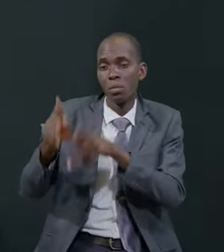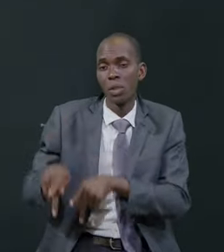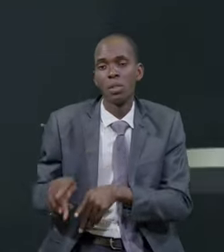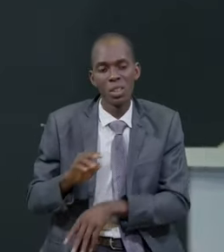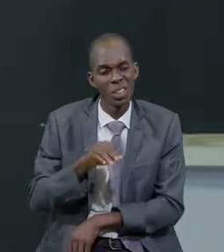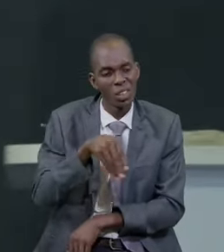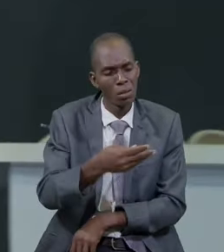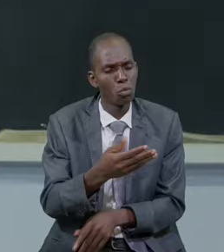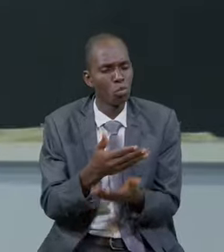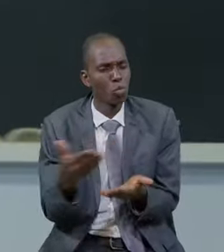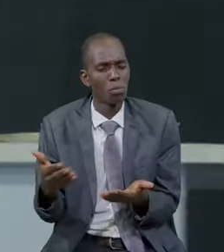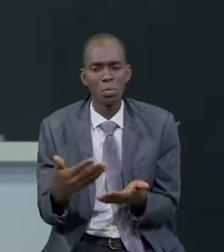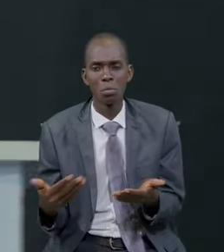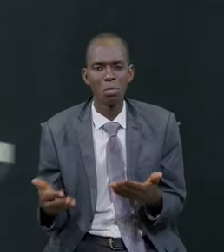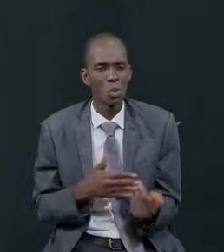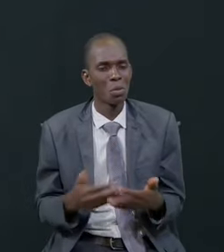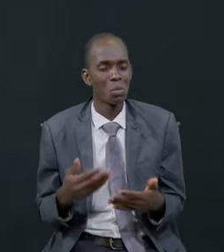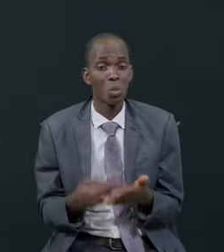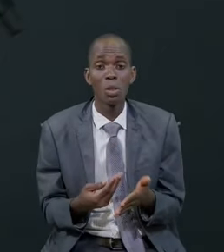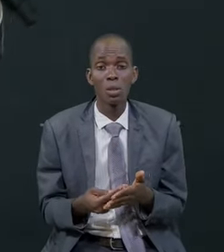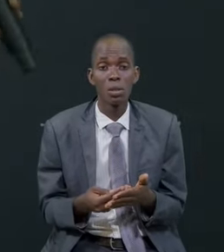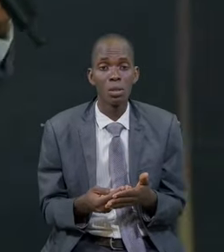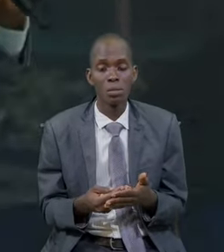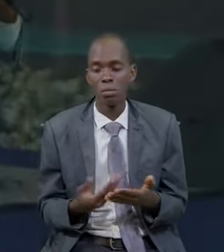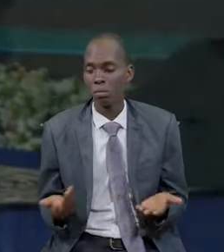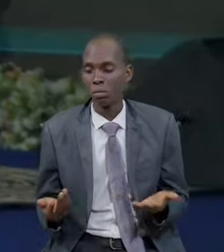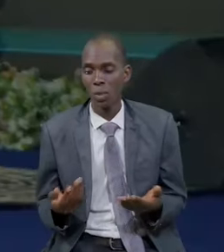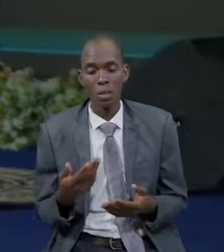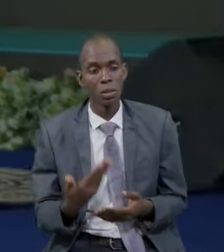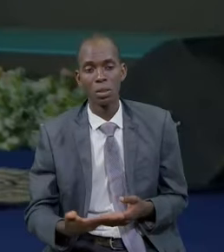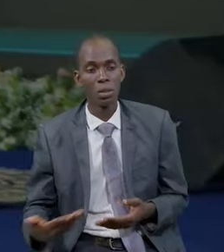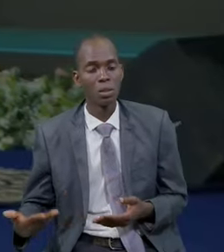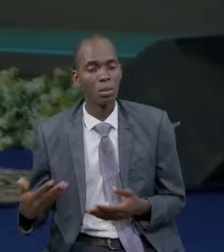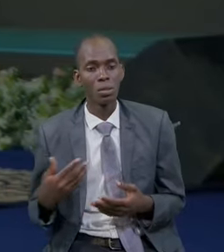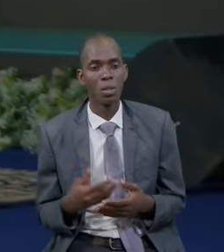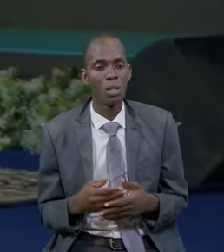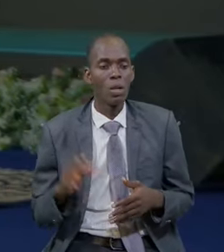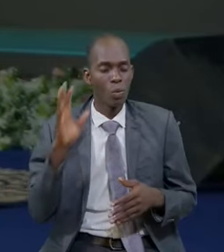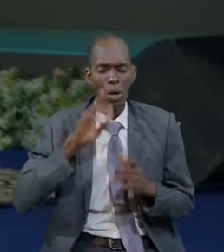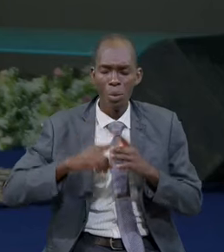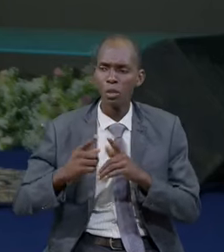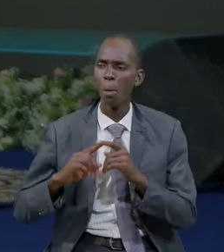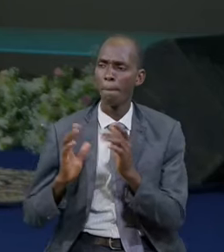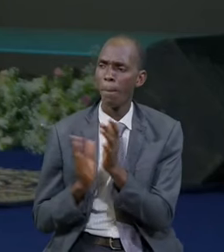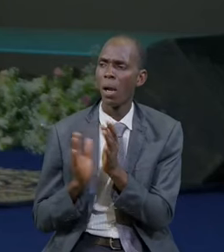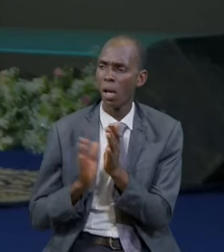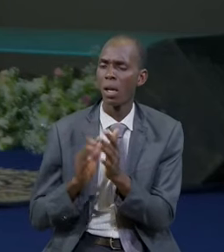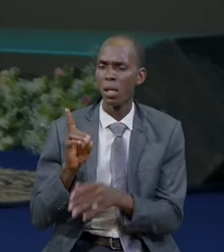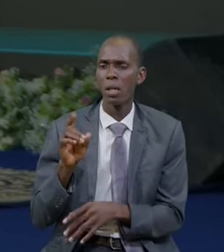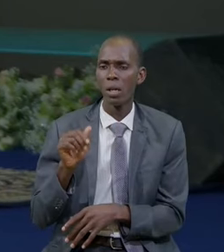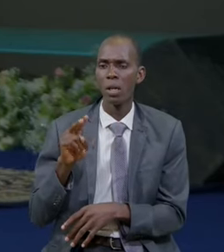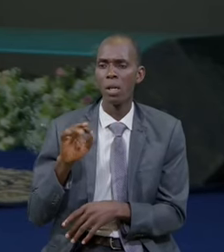l'argent, les biens, les parcelles, ils vont louer David, mais Nathan. Et une fois